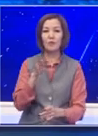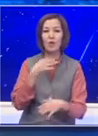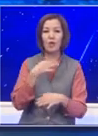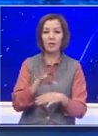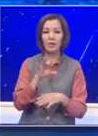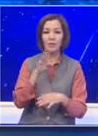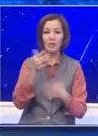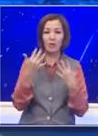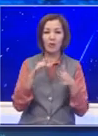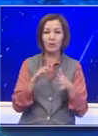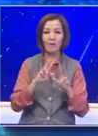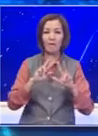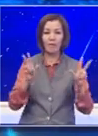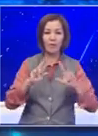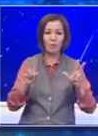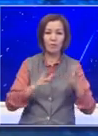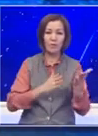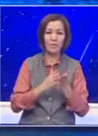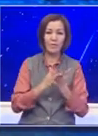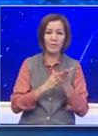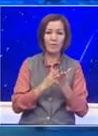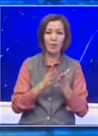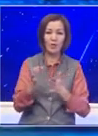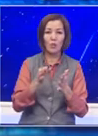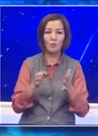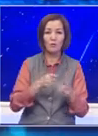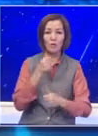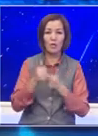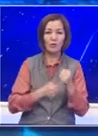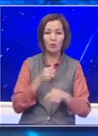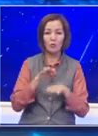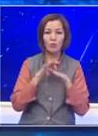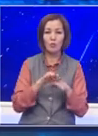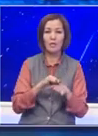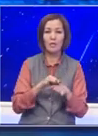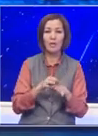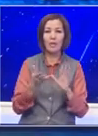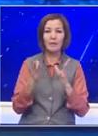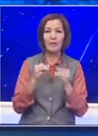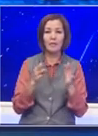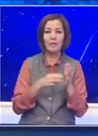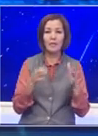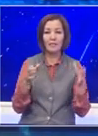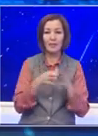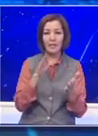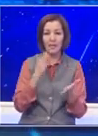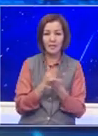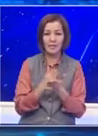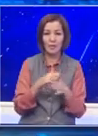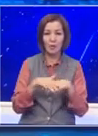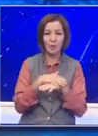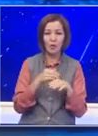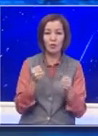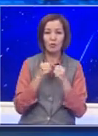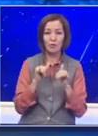Кербулак ауданы Сарбулак ауылында волейболдан ардагерлер арасында облыстык ашык турнир өттү. Оган элибиздин бир катар өңүрүнөн 8 команда катышты.